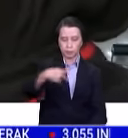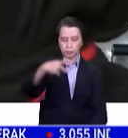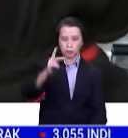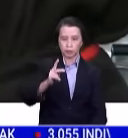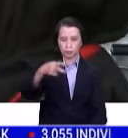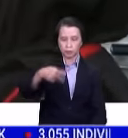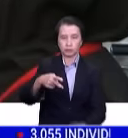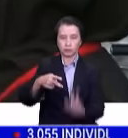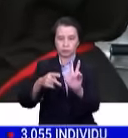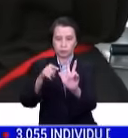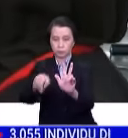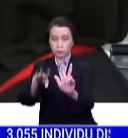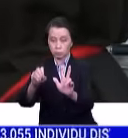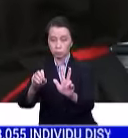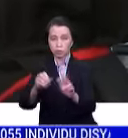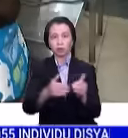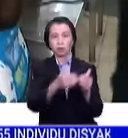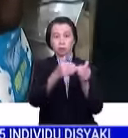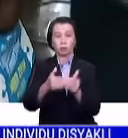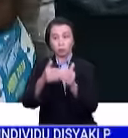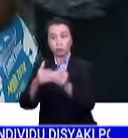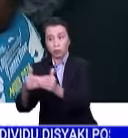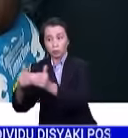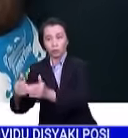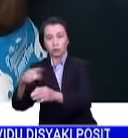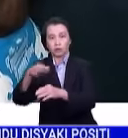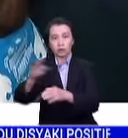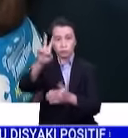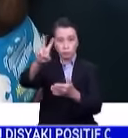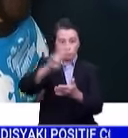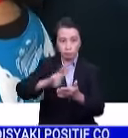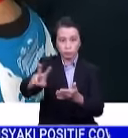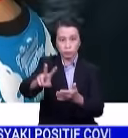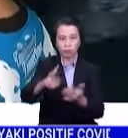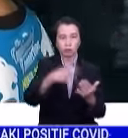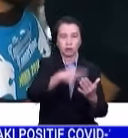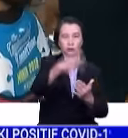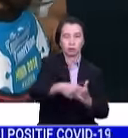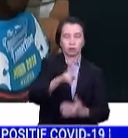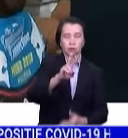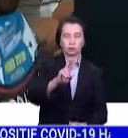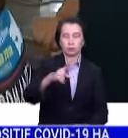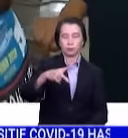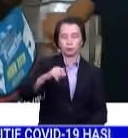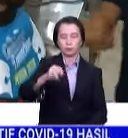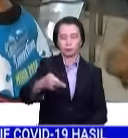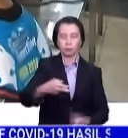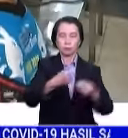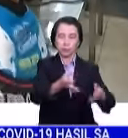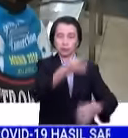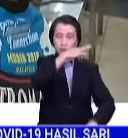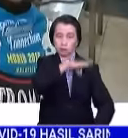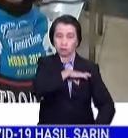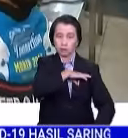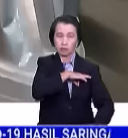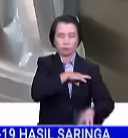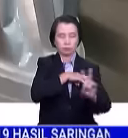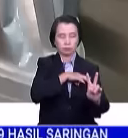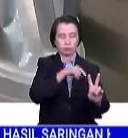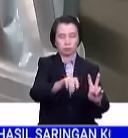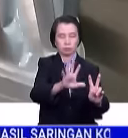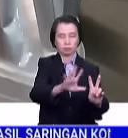Pergerakan 3.0 ini dilanjutkan lebih 2 minggu, program subsidi upah yang memberi manfaat kepada